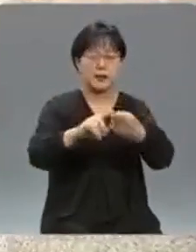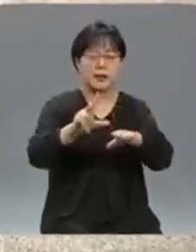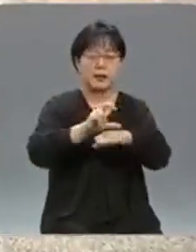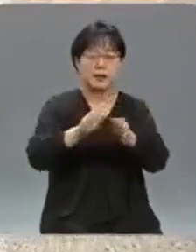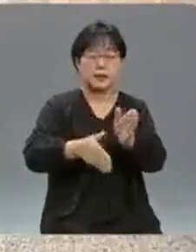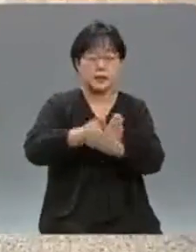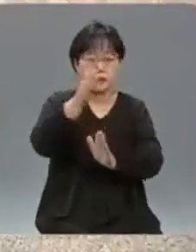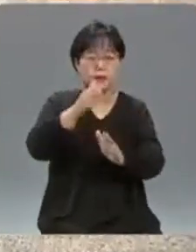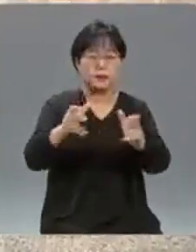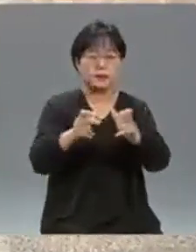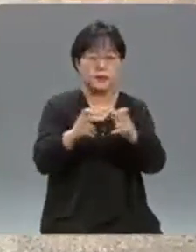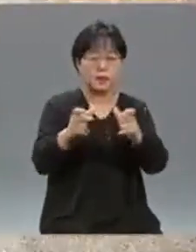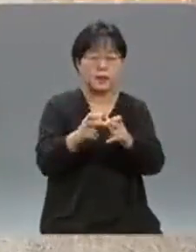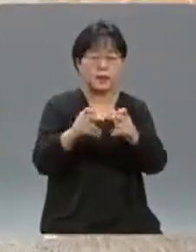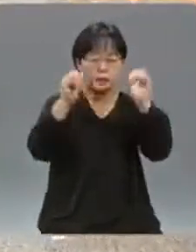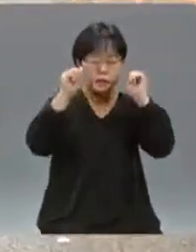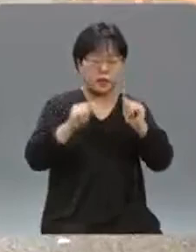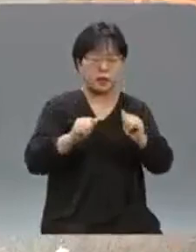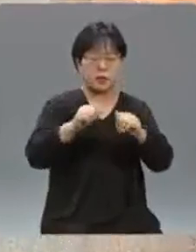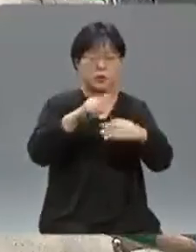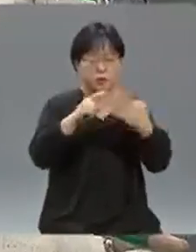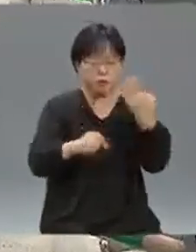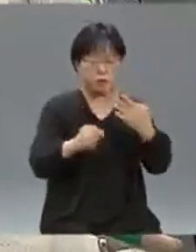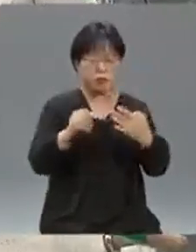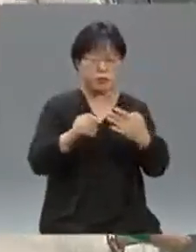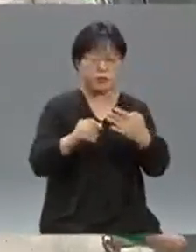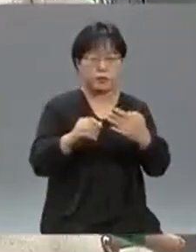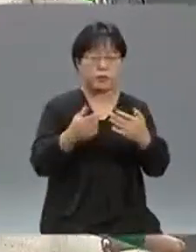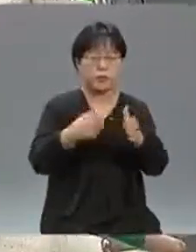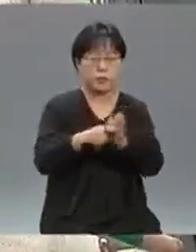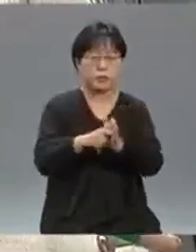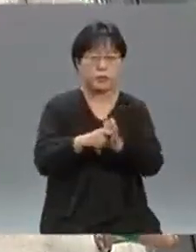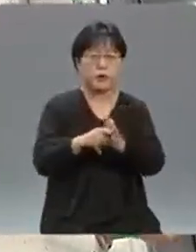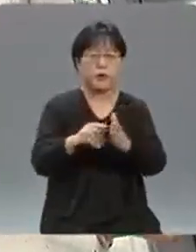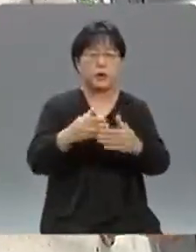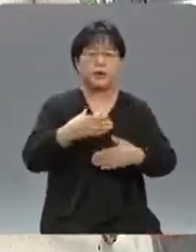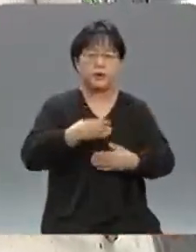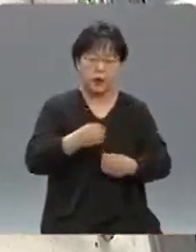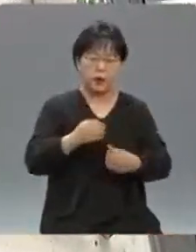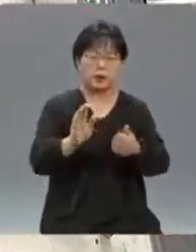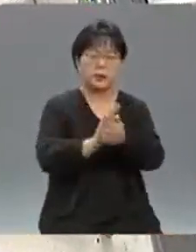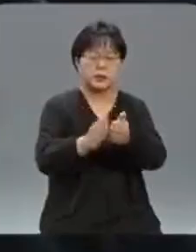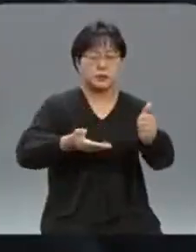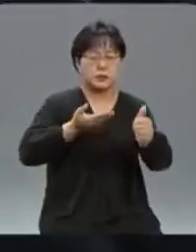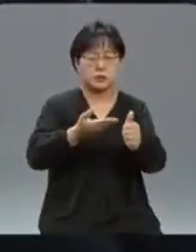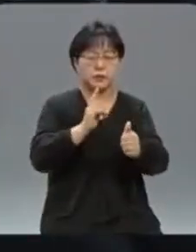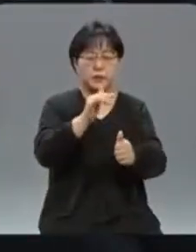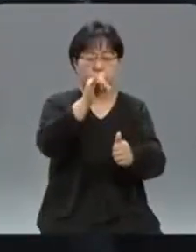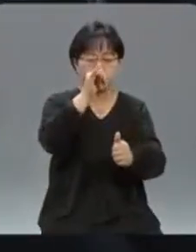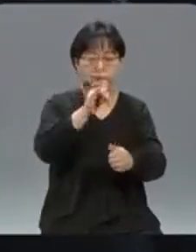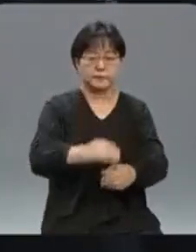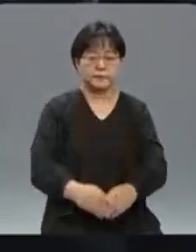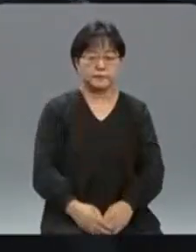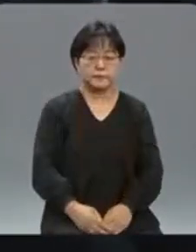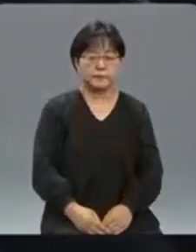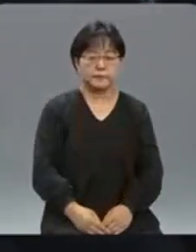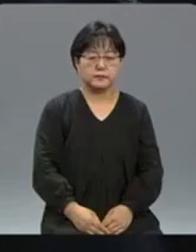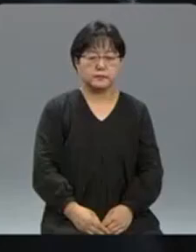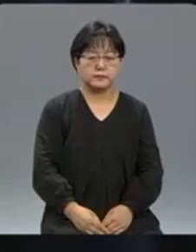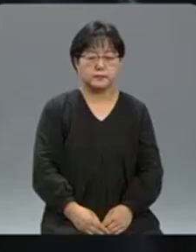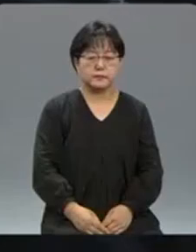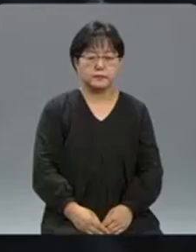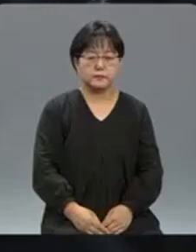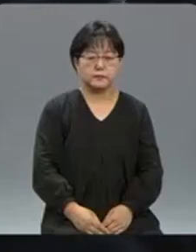자치단체는 장애인의 체육 프로그램 이용을 위해 정당한 편의를 제공해야 한다고 지적했습니다 KBS 뉴스